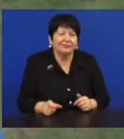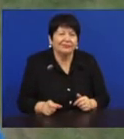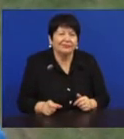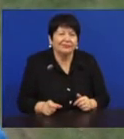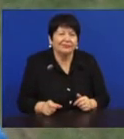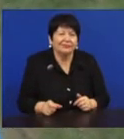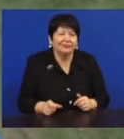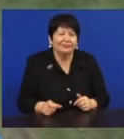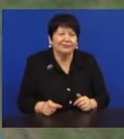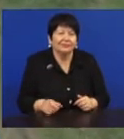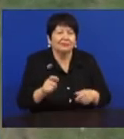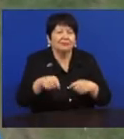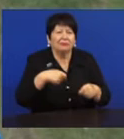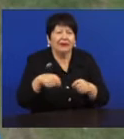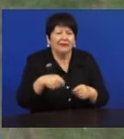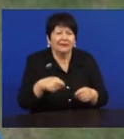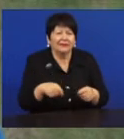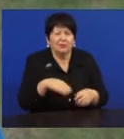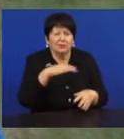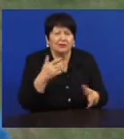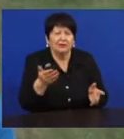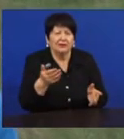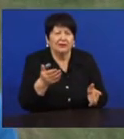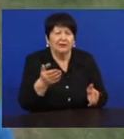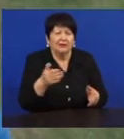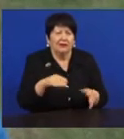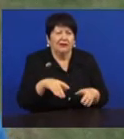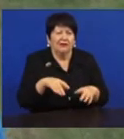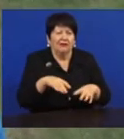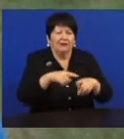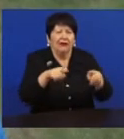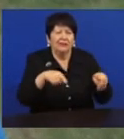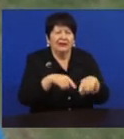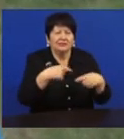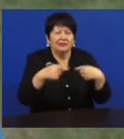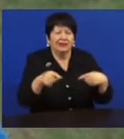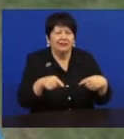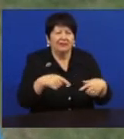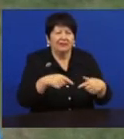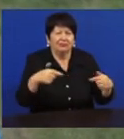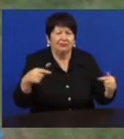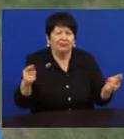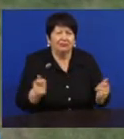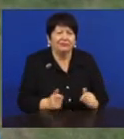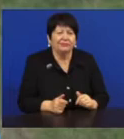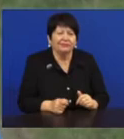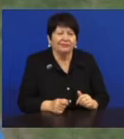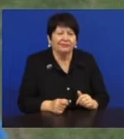și plastic, da, mult niște ambalaje de la diferite lucruri.